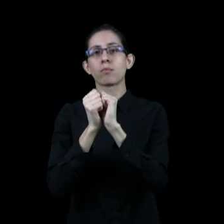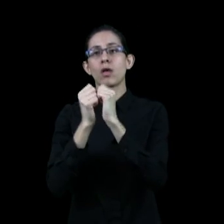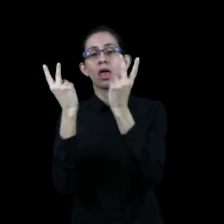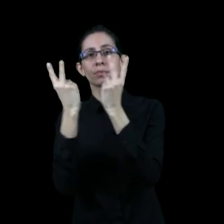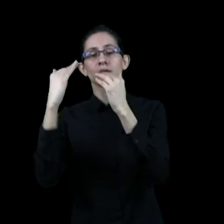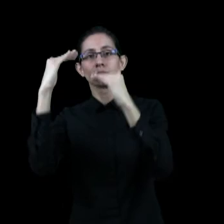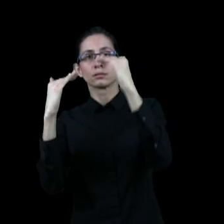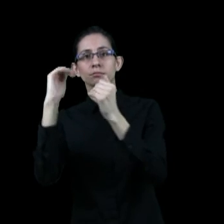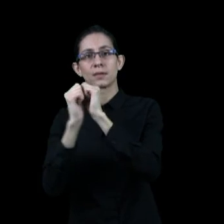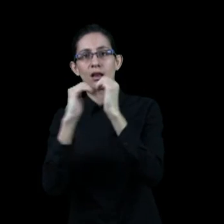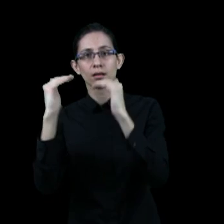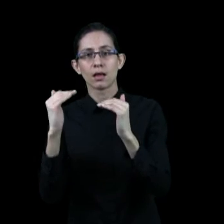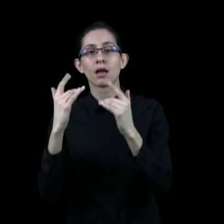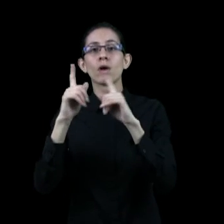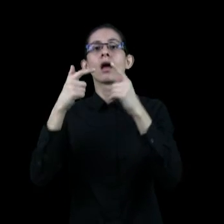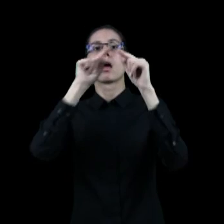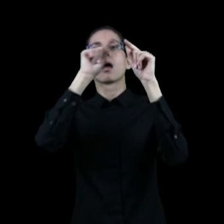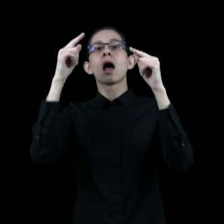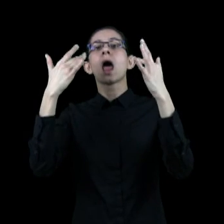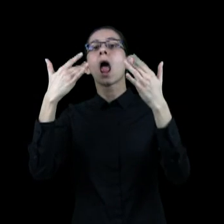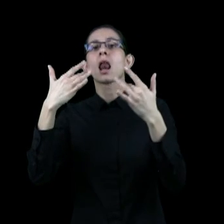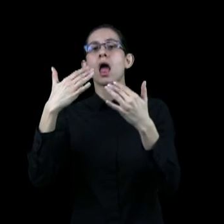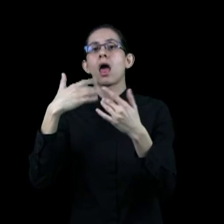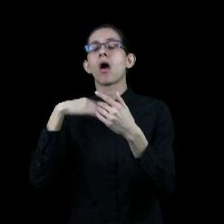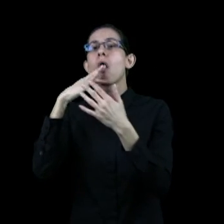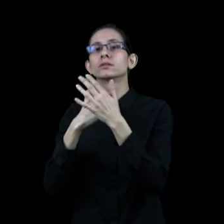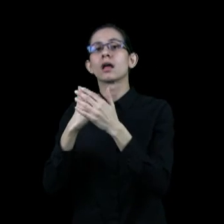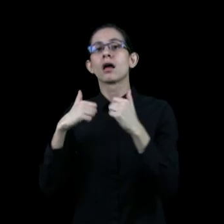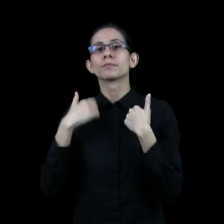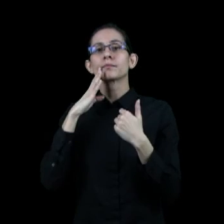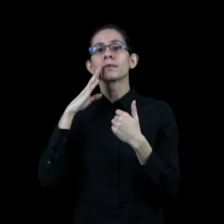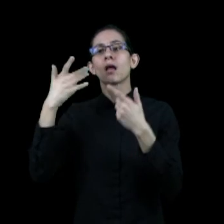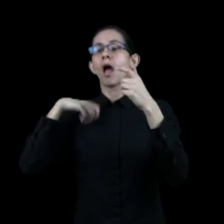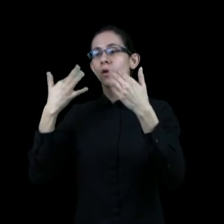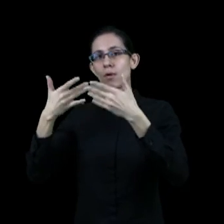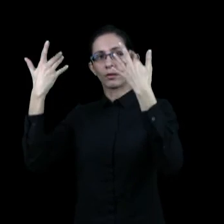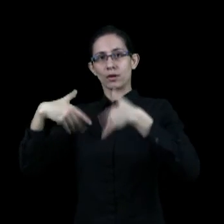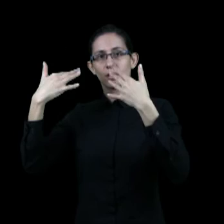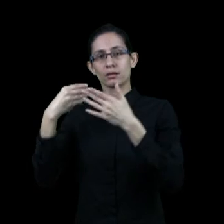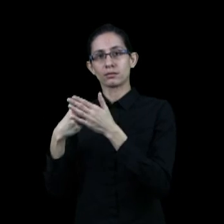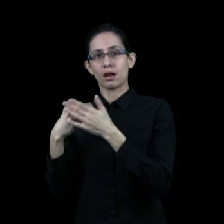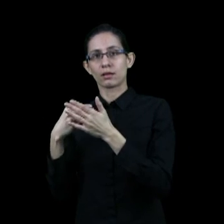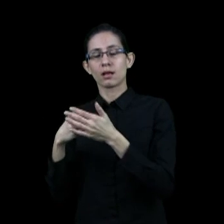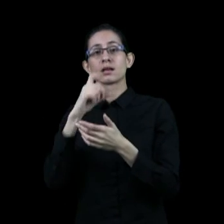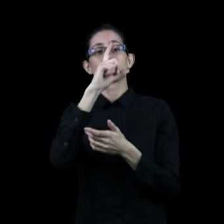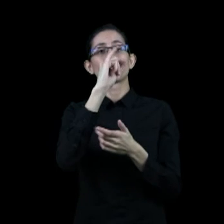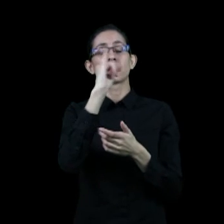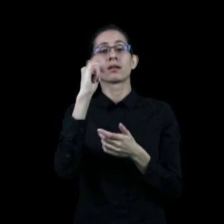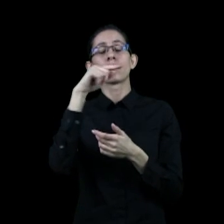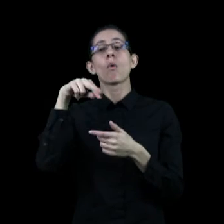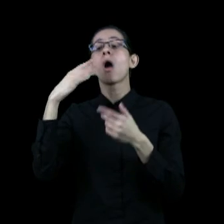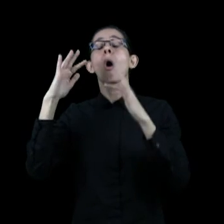Weźmy jakiś prościutki przykład. Śmiesznie prosty. Powiedzmy, że w naszym małym kraju miejski konsument,